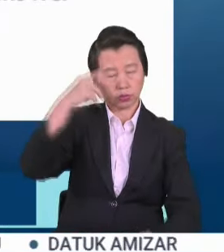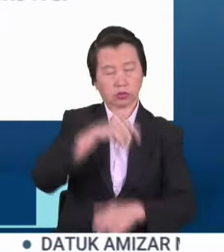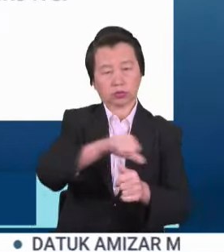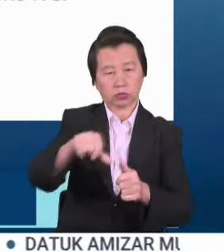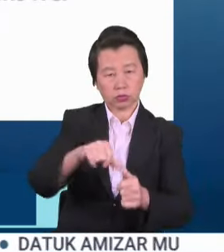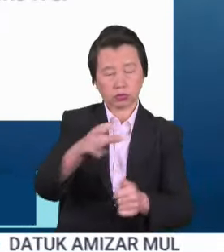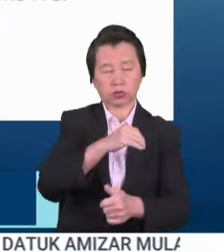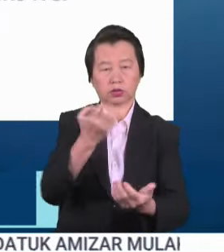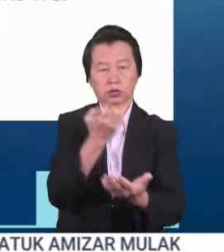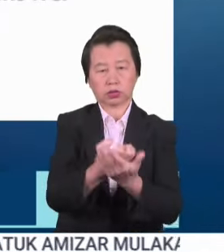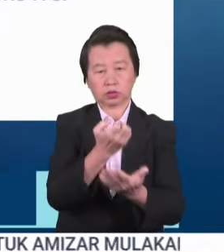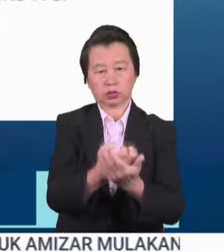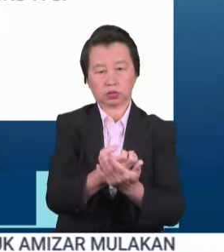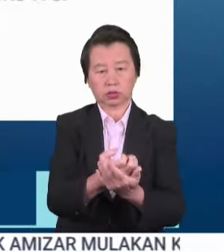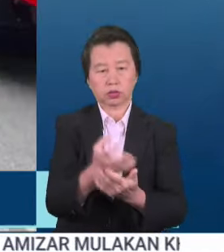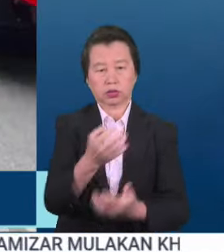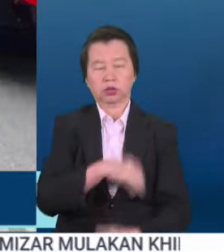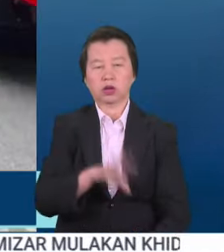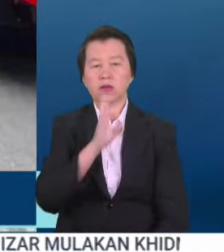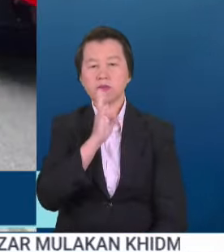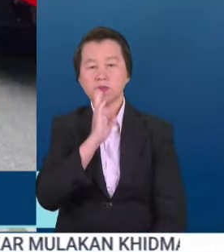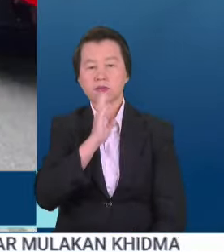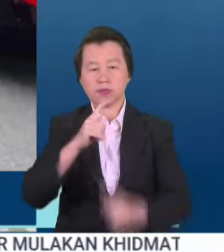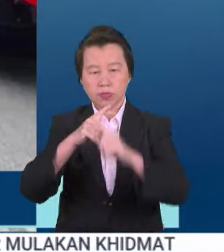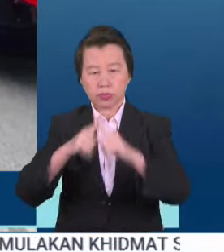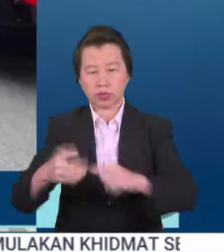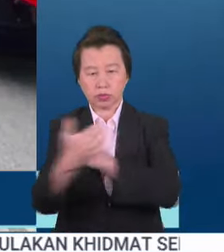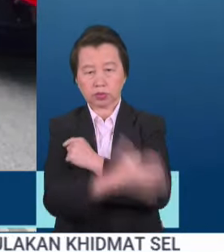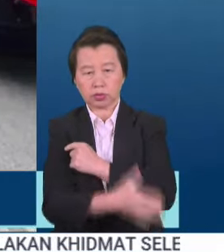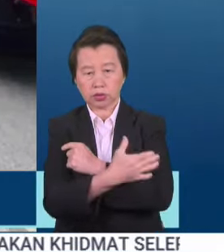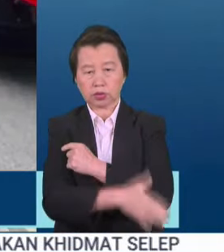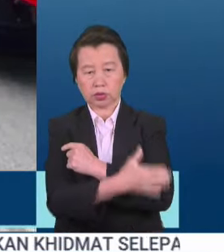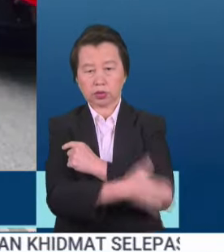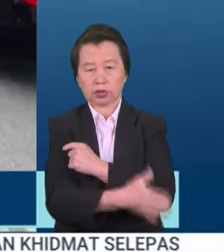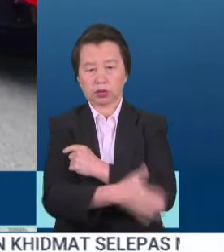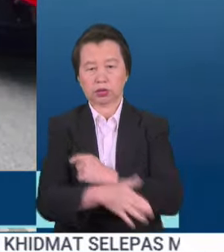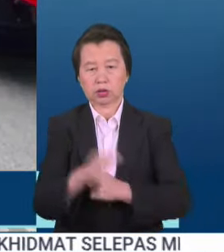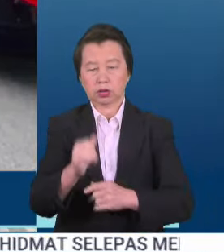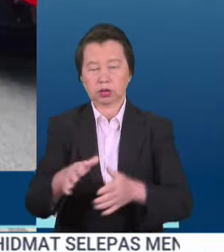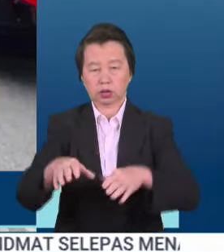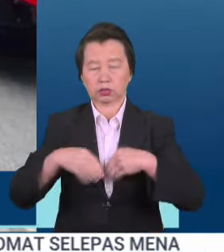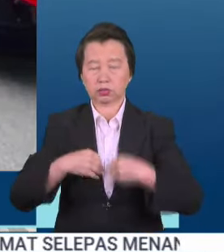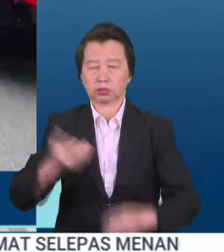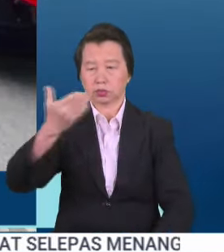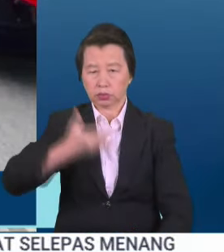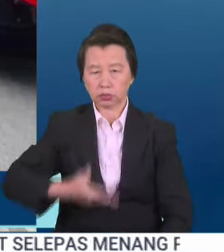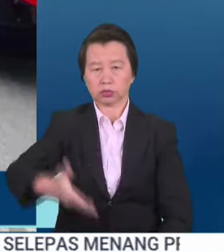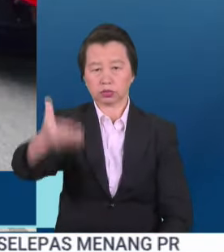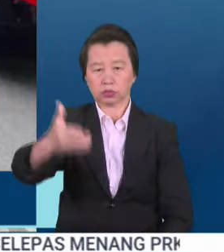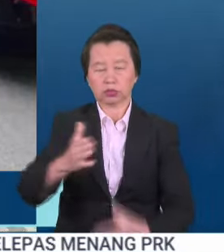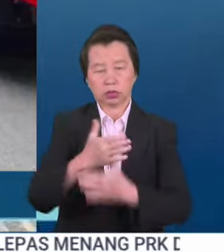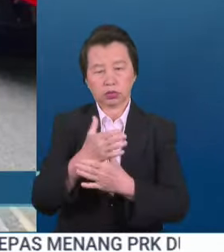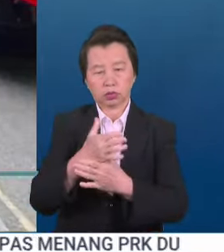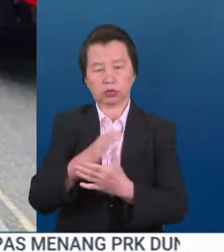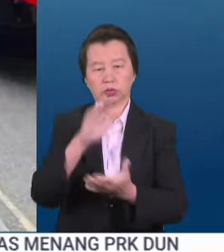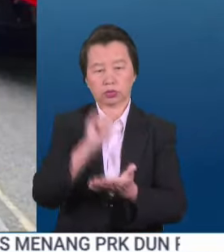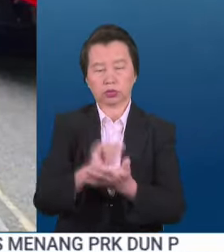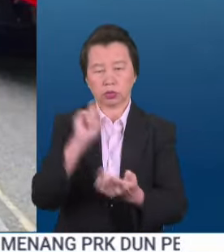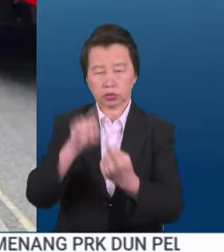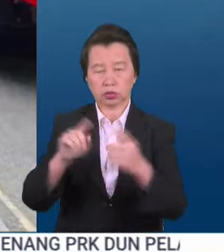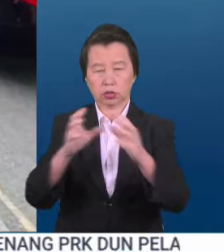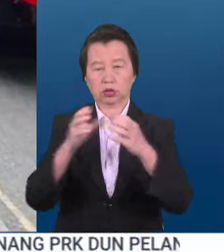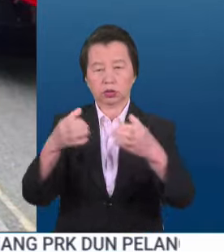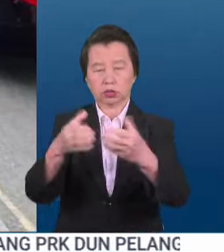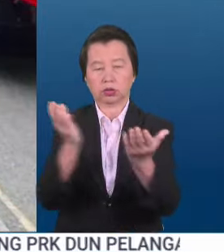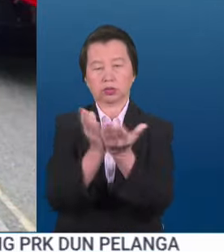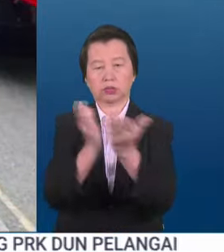dan ekonomi. Speaker Dewan Negara Tan Sri Dr. Wan Junaidi Tuanku Jaafar yang menerima jemputan berkongsikan perkara itu kepada